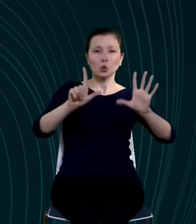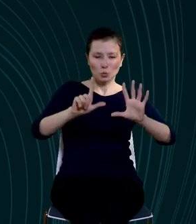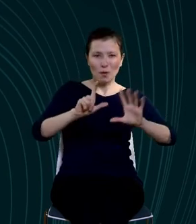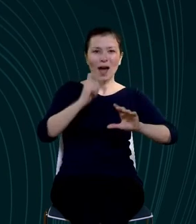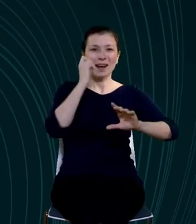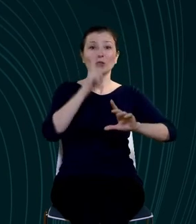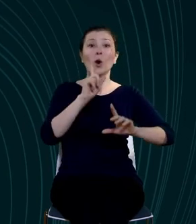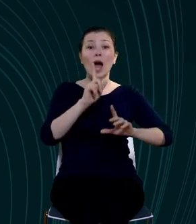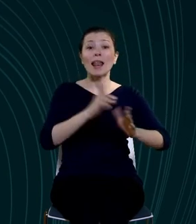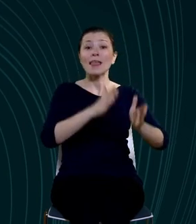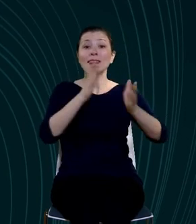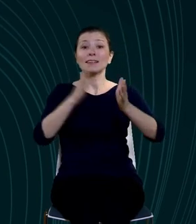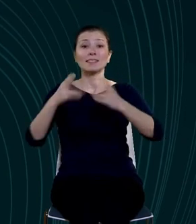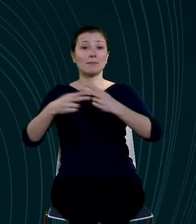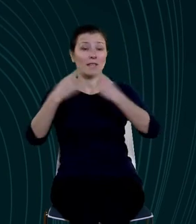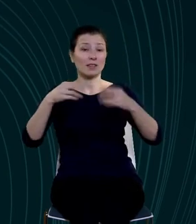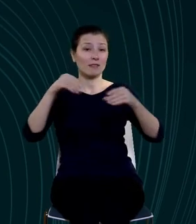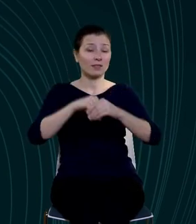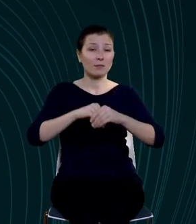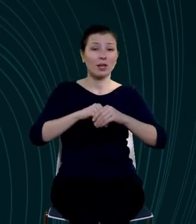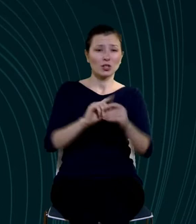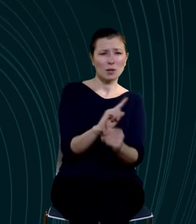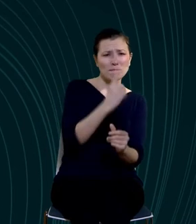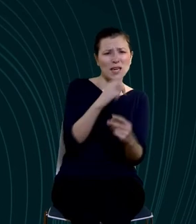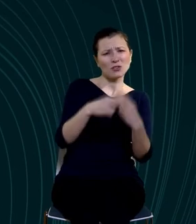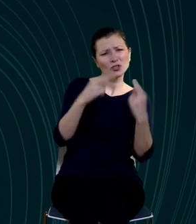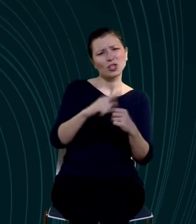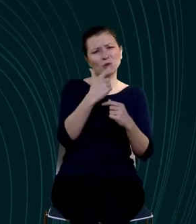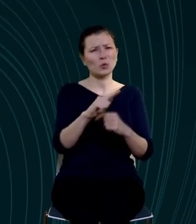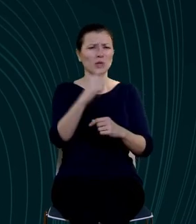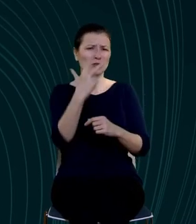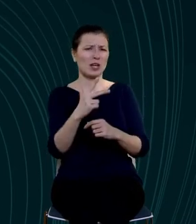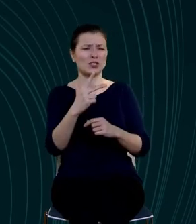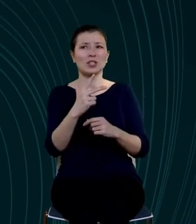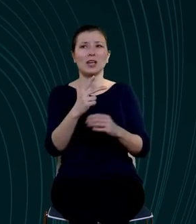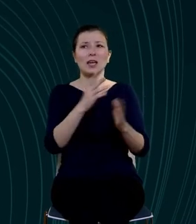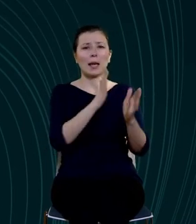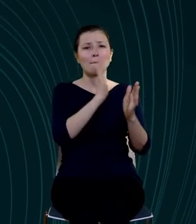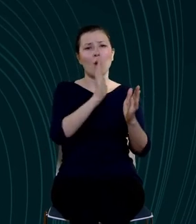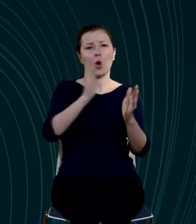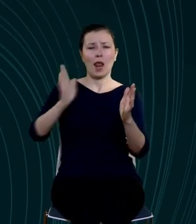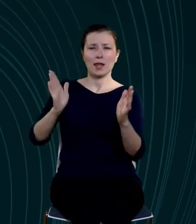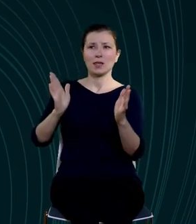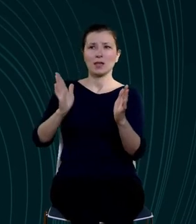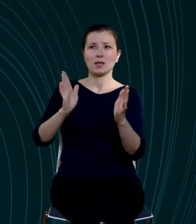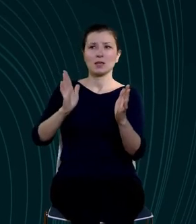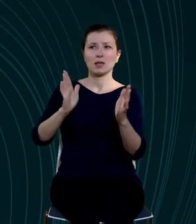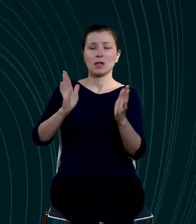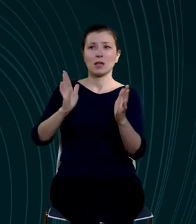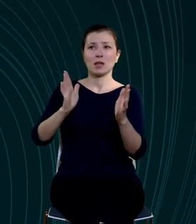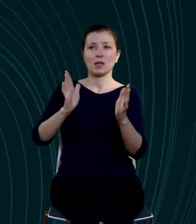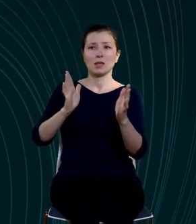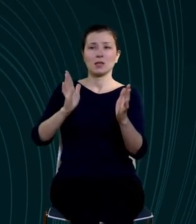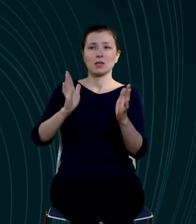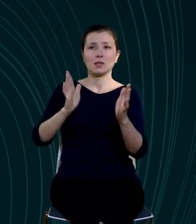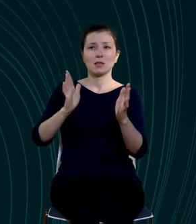związku z czym trafia nam się wynik z pierwszego dnia, z drugiego, z trzeciego i tak po kolei, aż